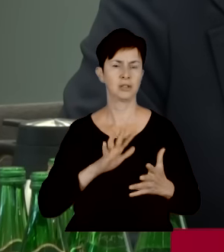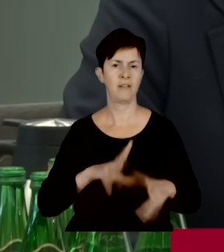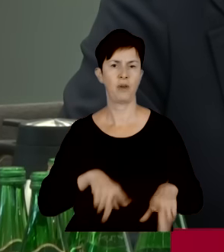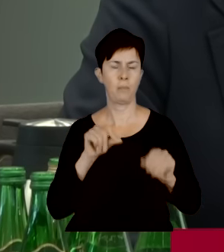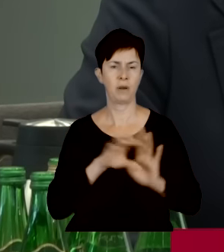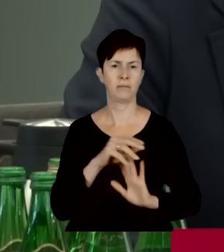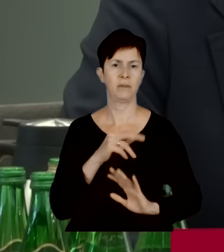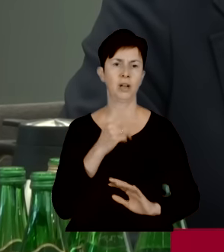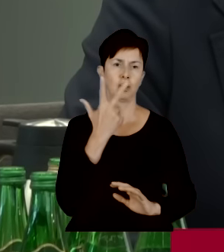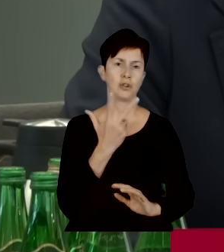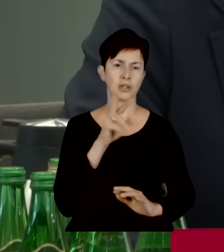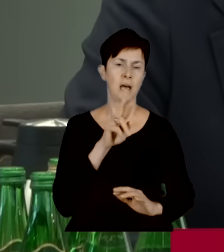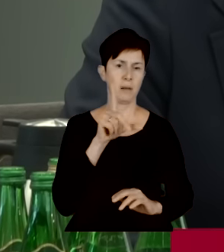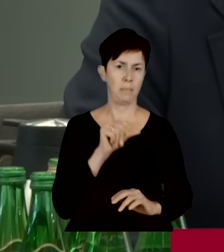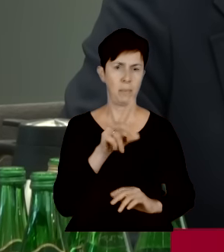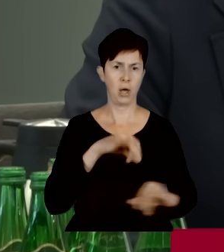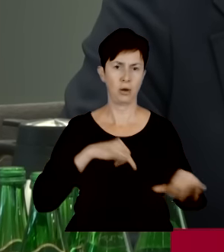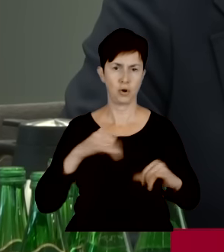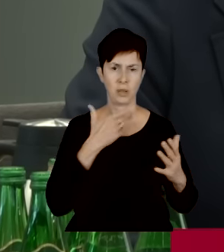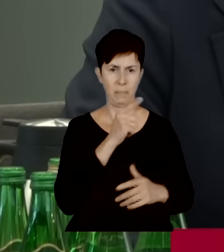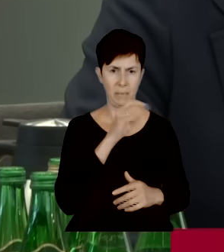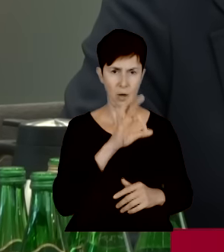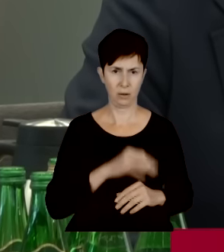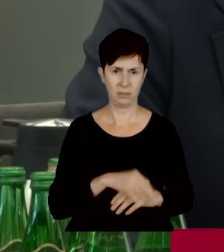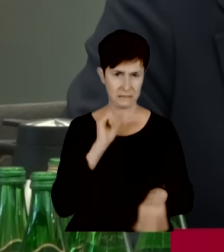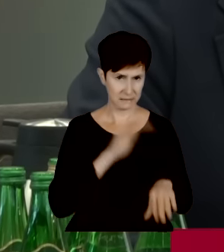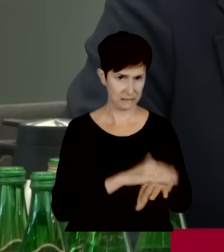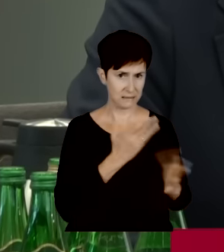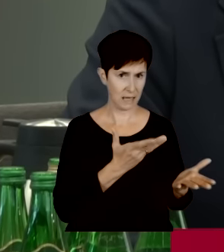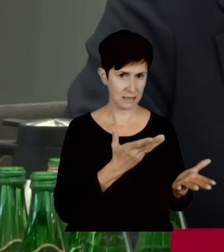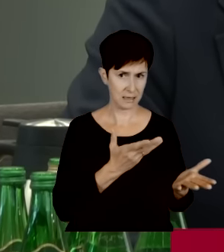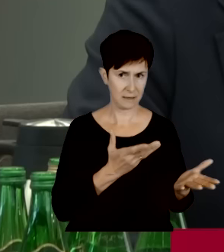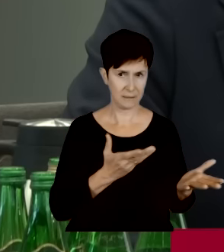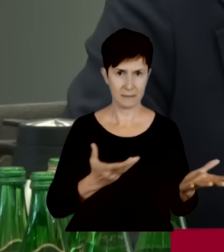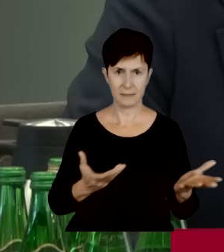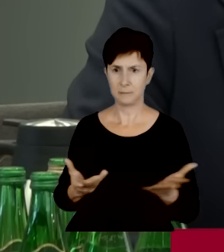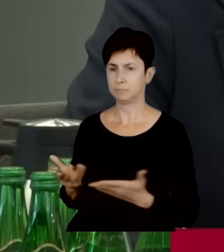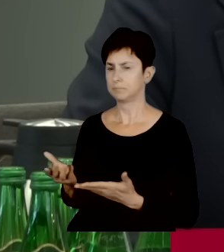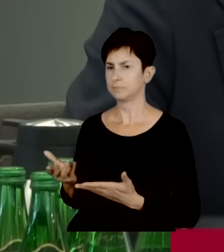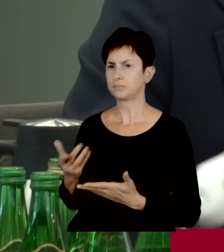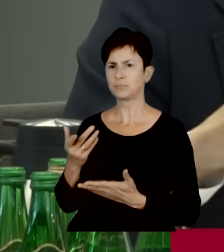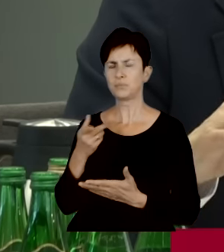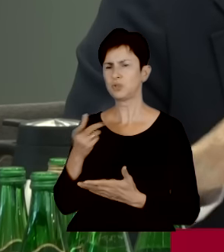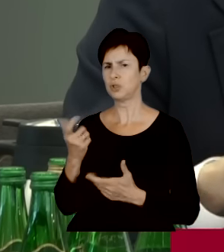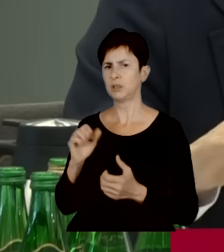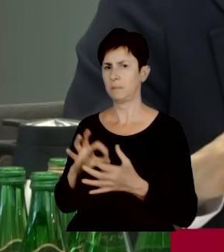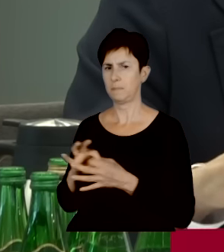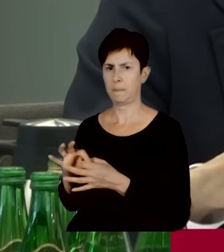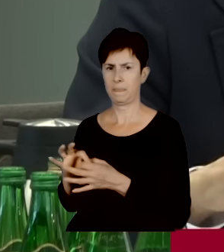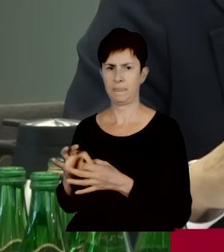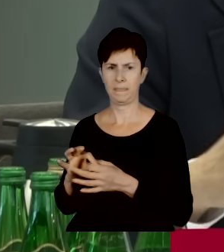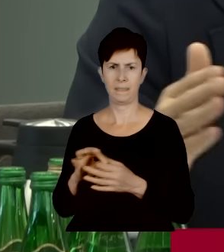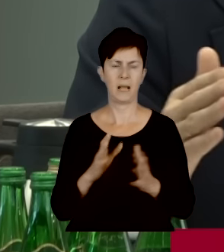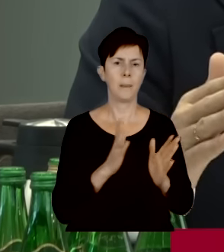Rzeczpospolitej pod rządami plat obie ZG nie zmienia ale to absolutnie nie jest usprawiedliwieniem